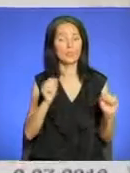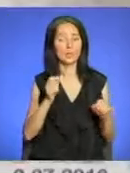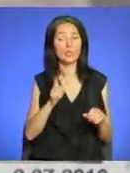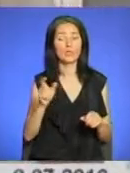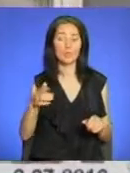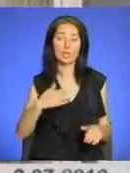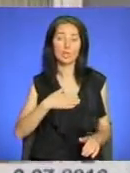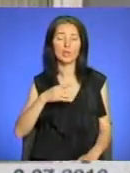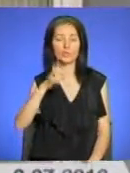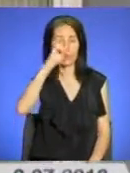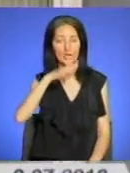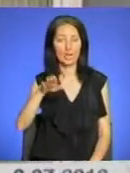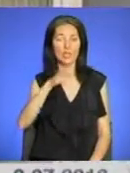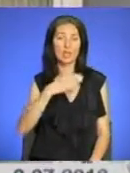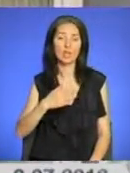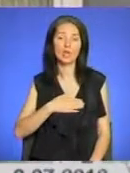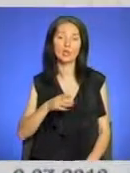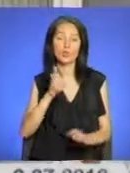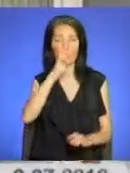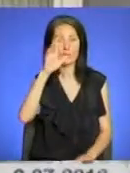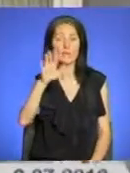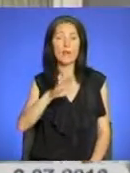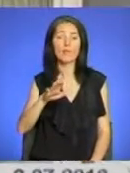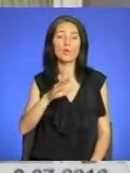нашої країни і нашого славного Тернопілля.